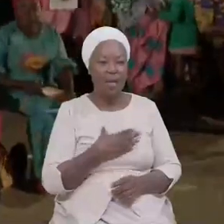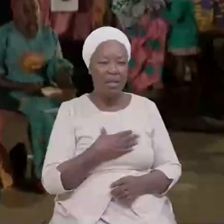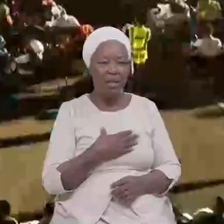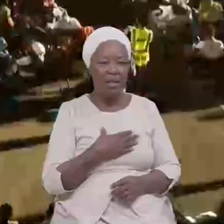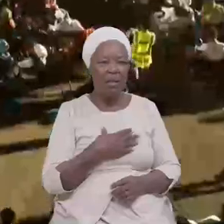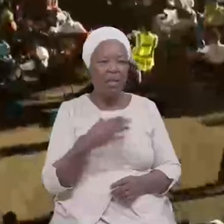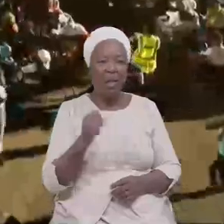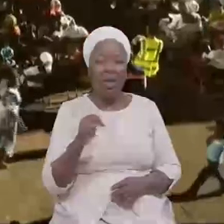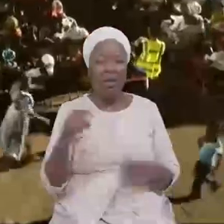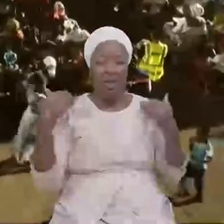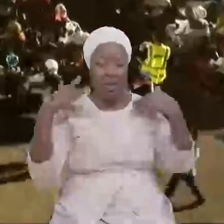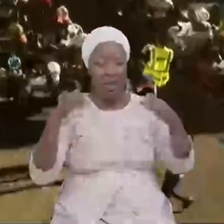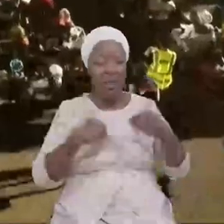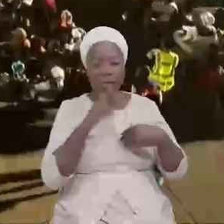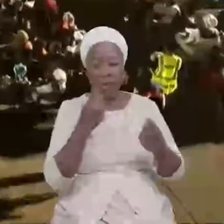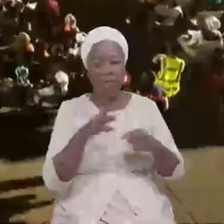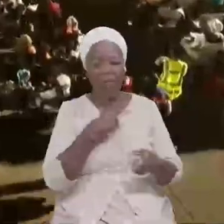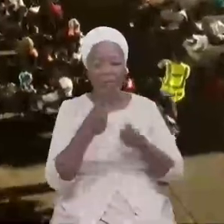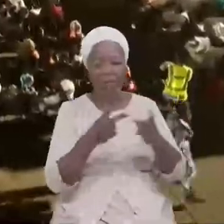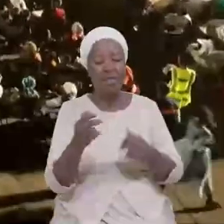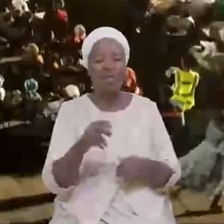Et l'ange venait les visiter une fois en passant.